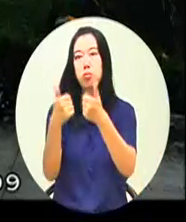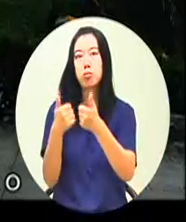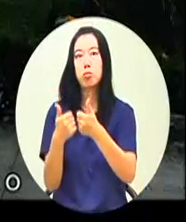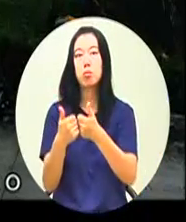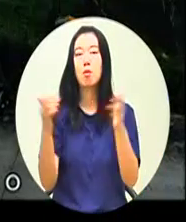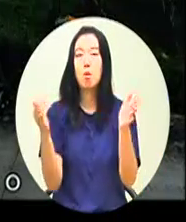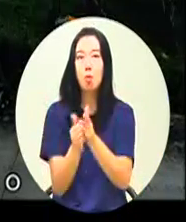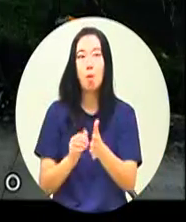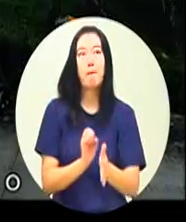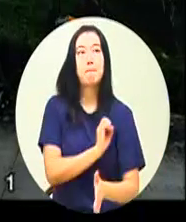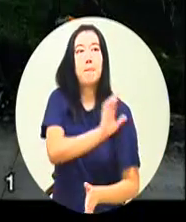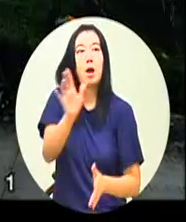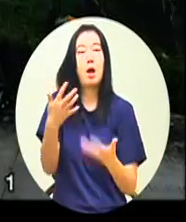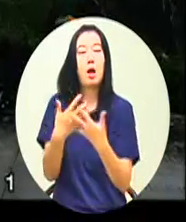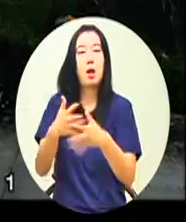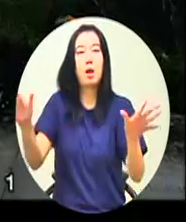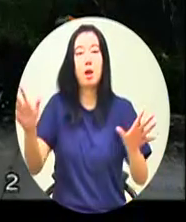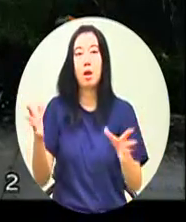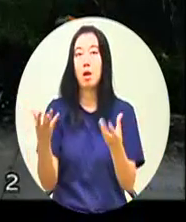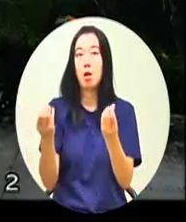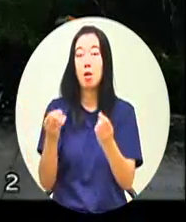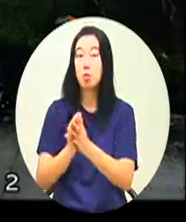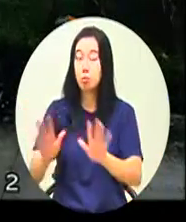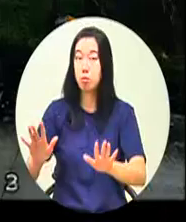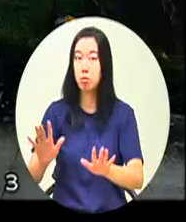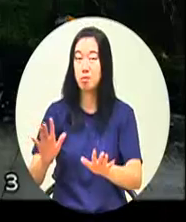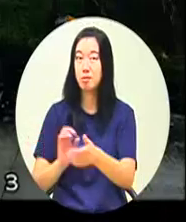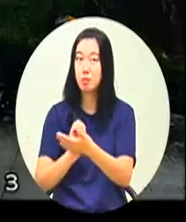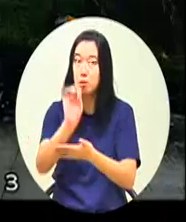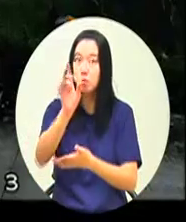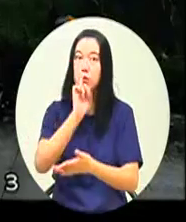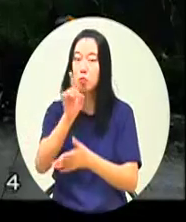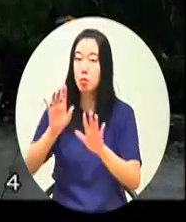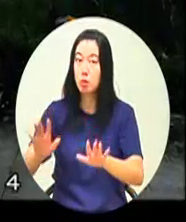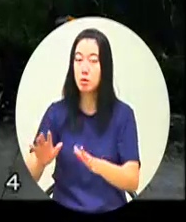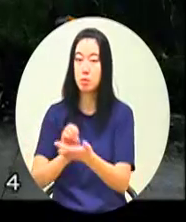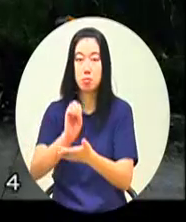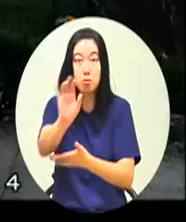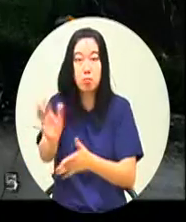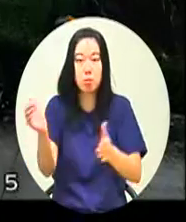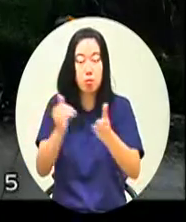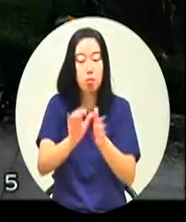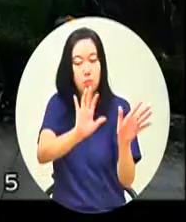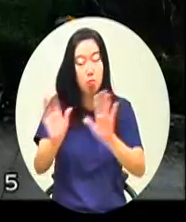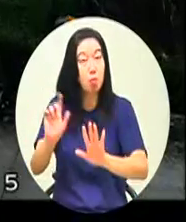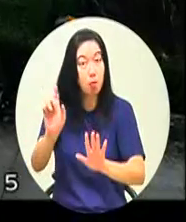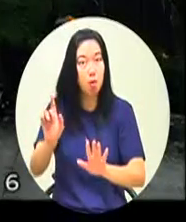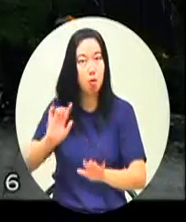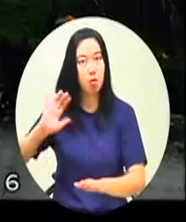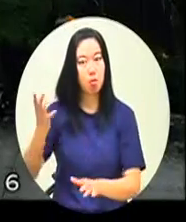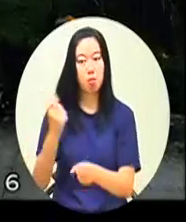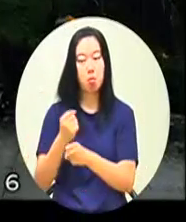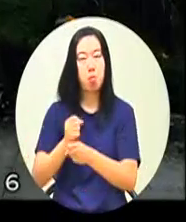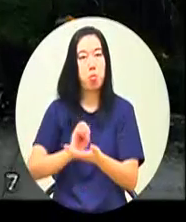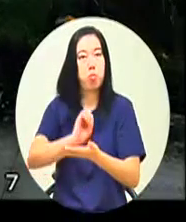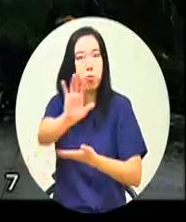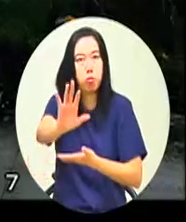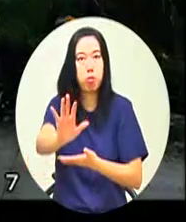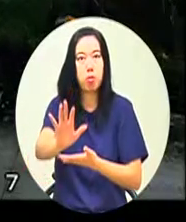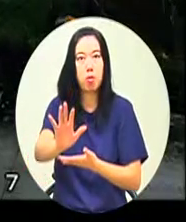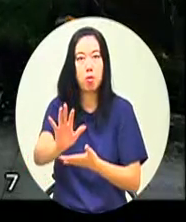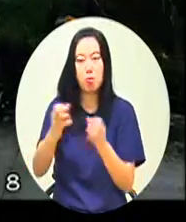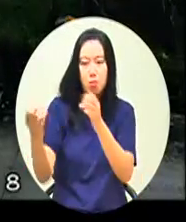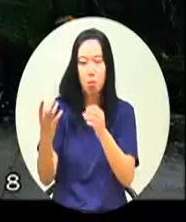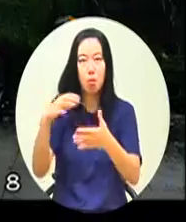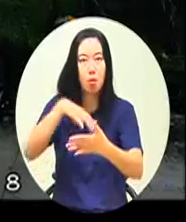怎掂？迄工局长你嘛共讲今日要报告结果呢？但是我拄仔听你的工作报告，完全没有谈到这个